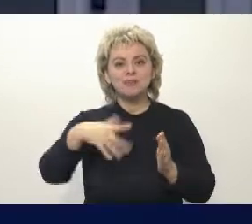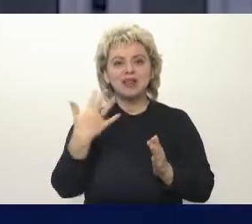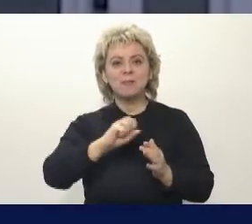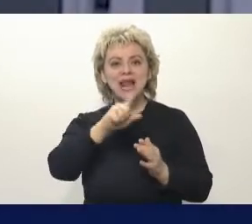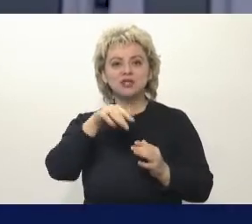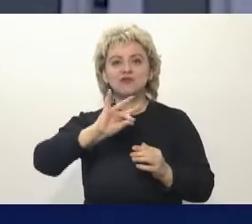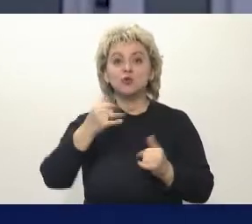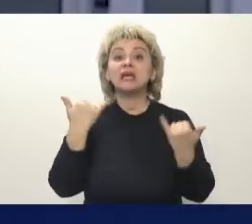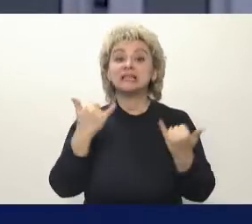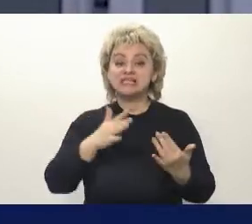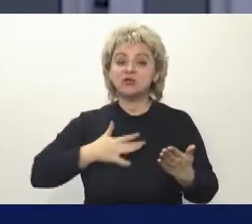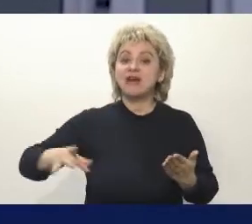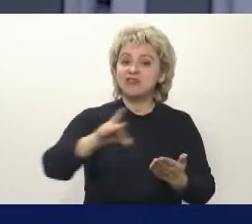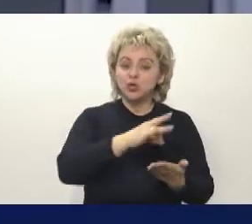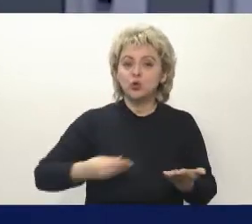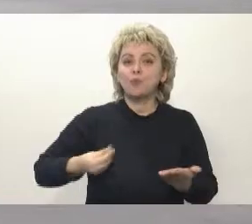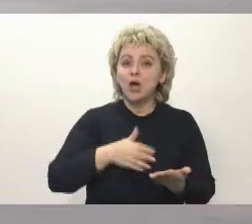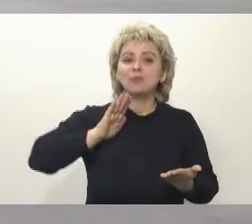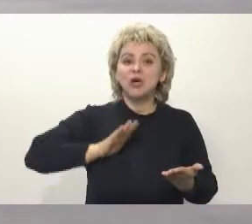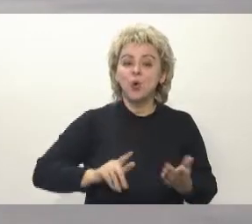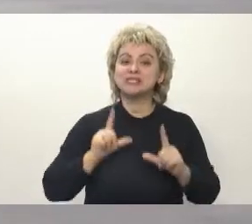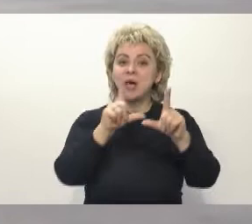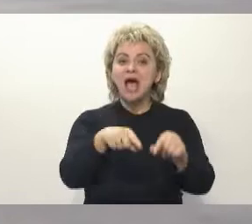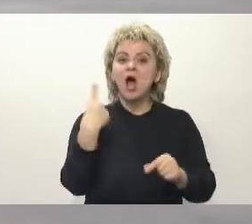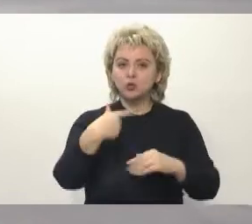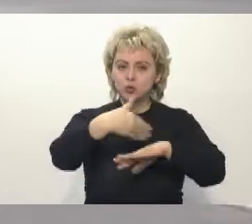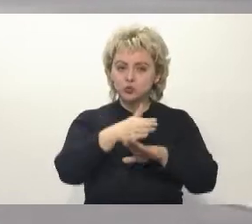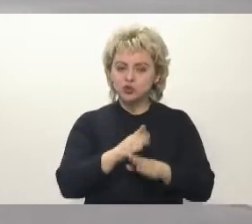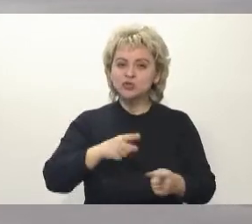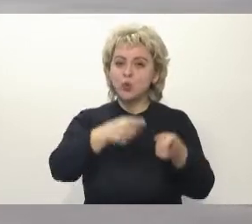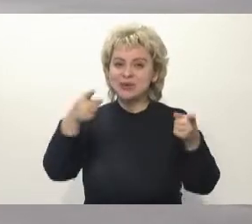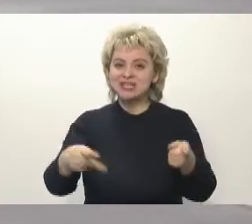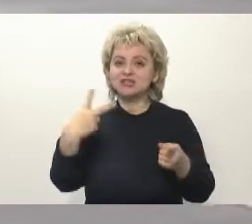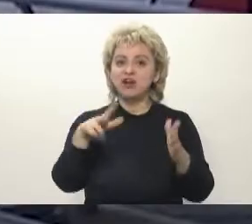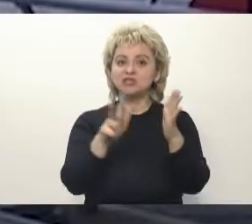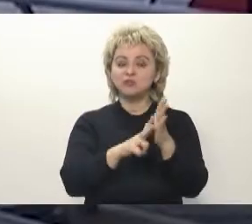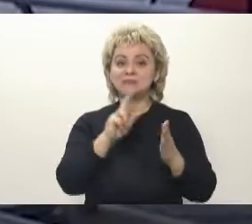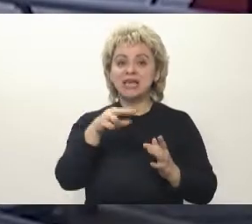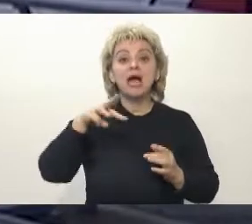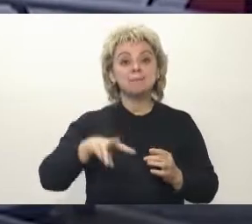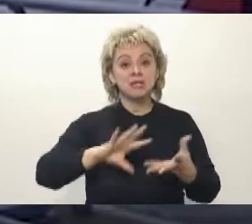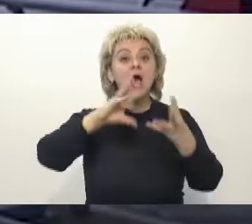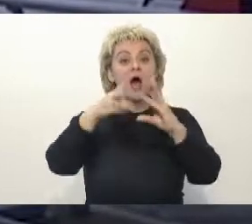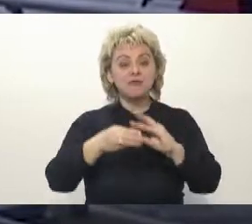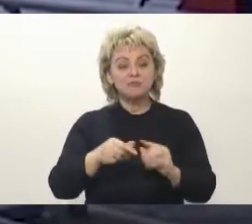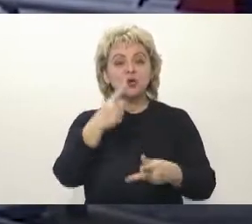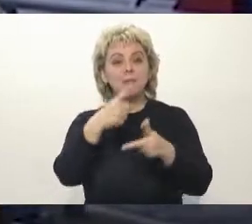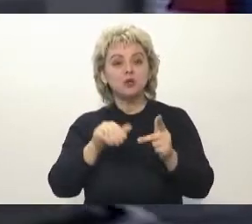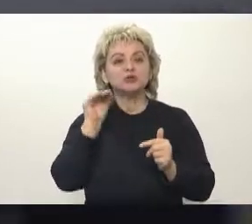рублей. На сегодня в нашем регионе платить приходится за проезд по одному участку протяженностью 28 километров. А вообще